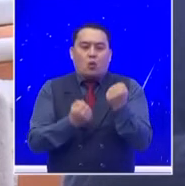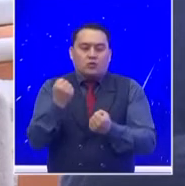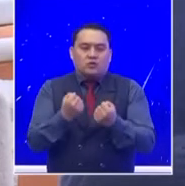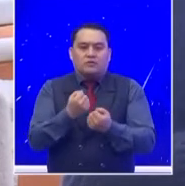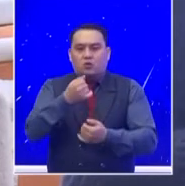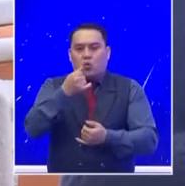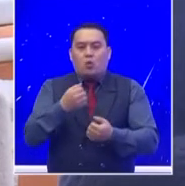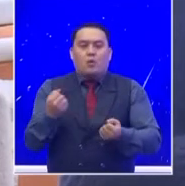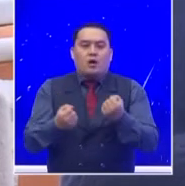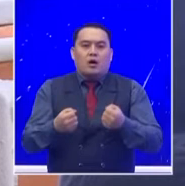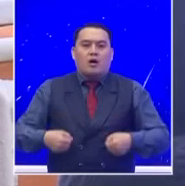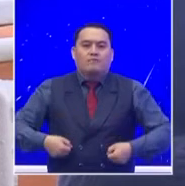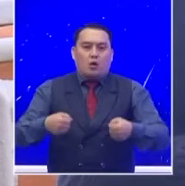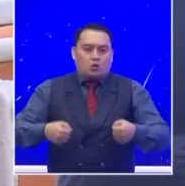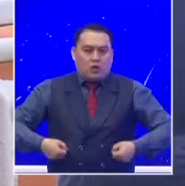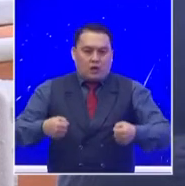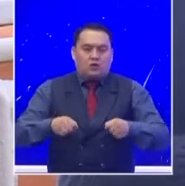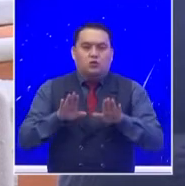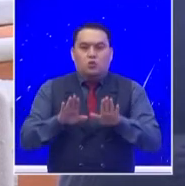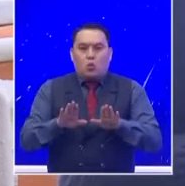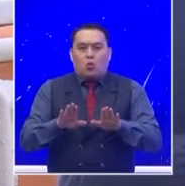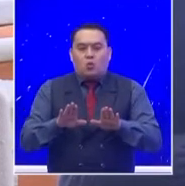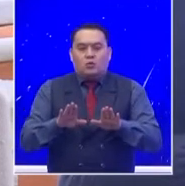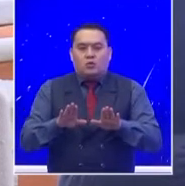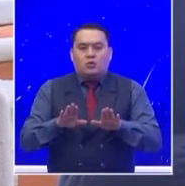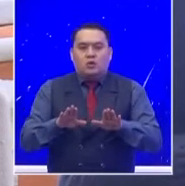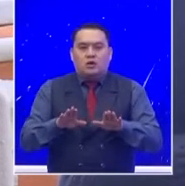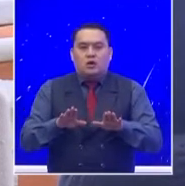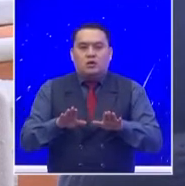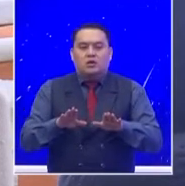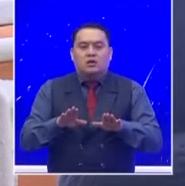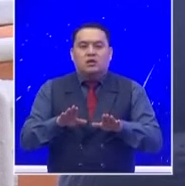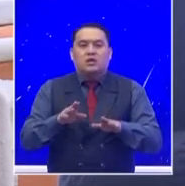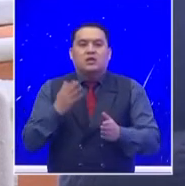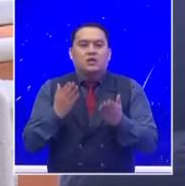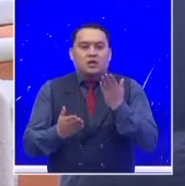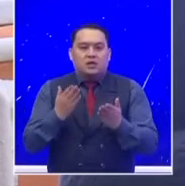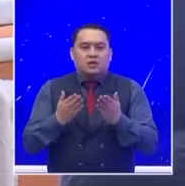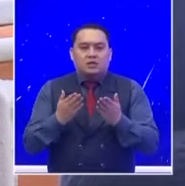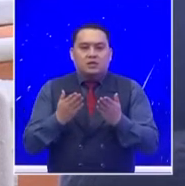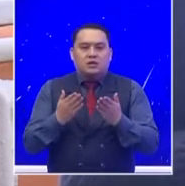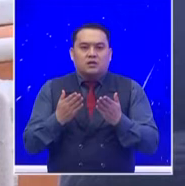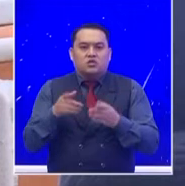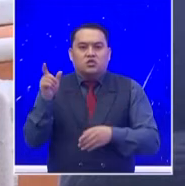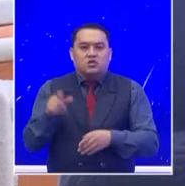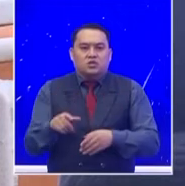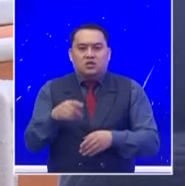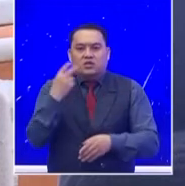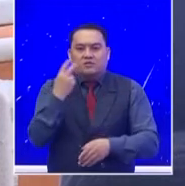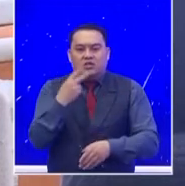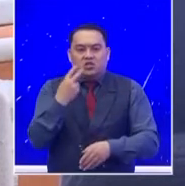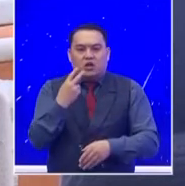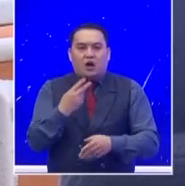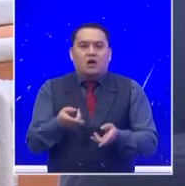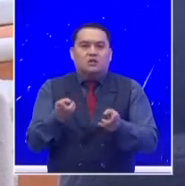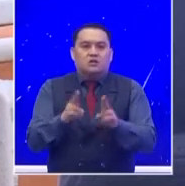Это колясочники, ампутанты и те люди, которые ходят на костылях и тросточкой, и либо тотально человек невидящий.